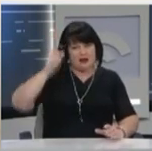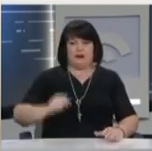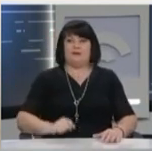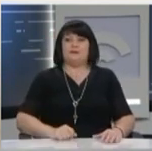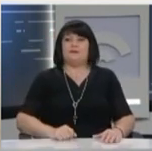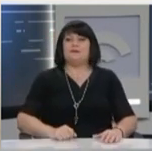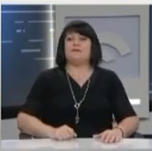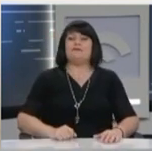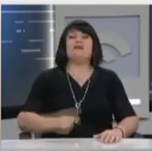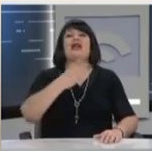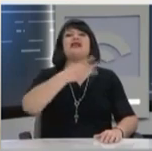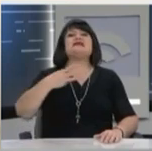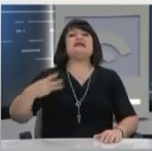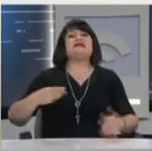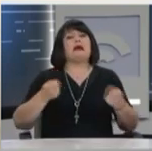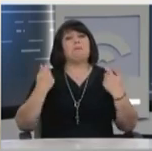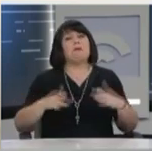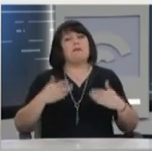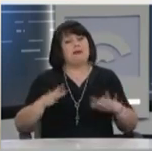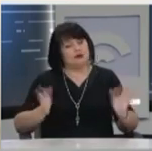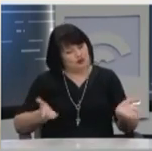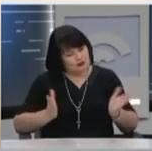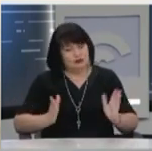ΣΥΡΙΖΑ το υλοποίησε.